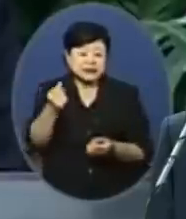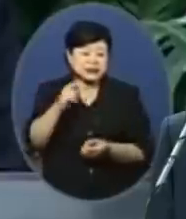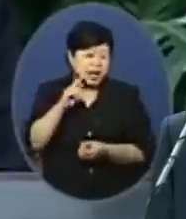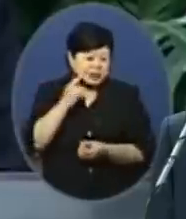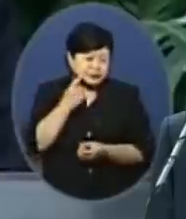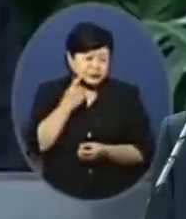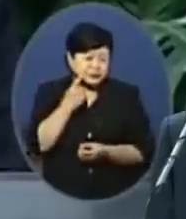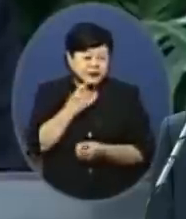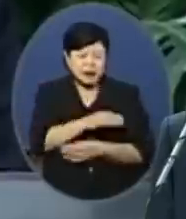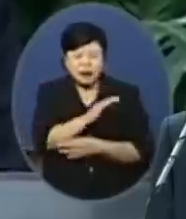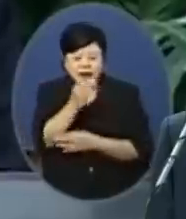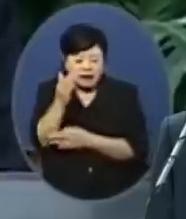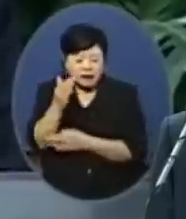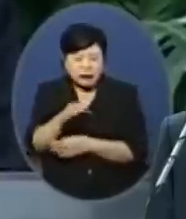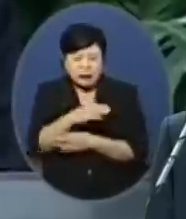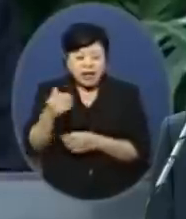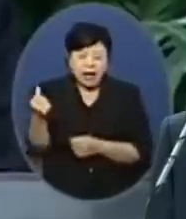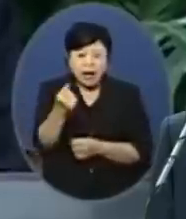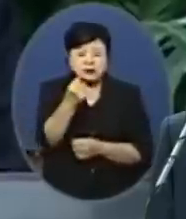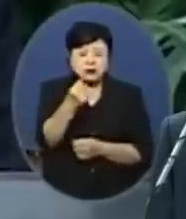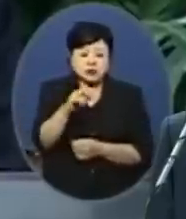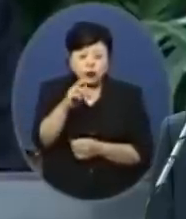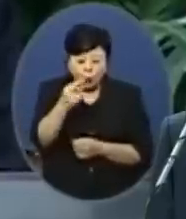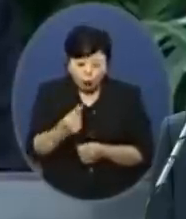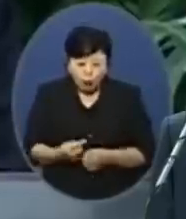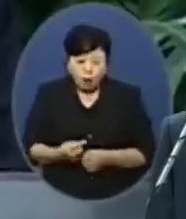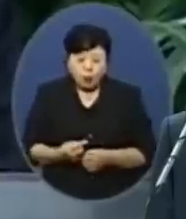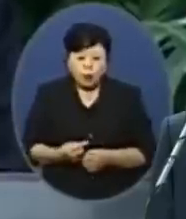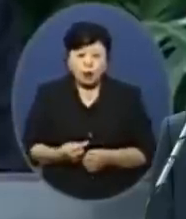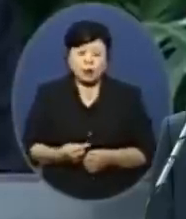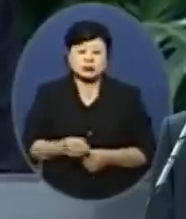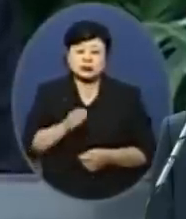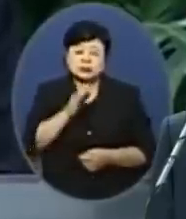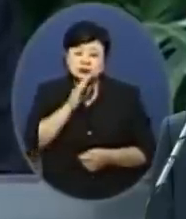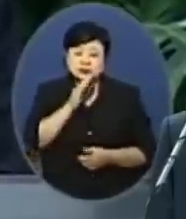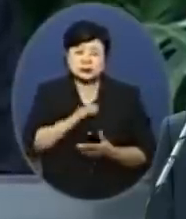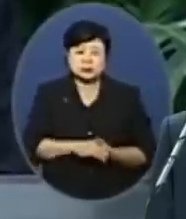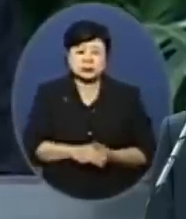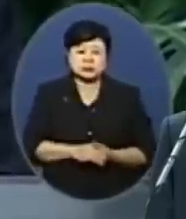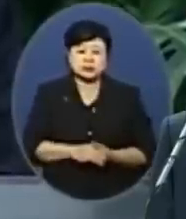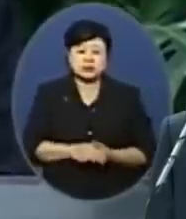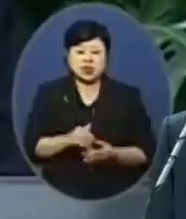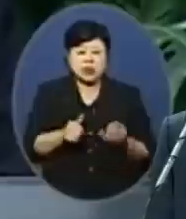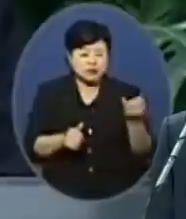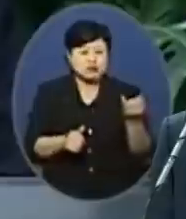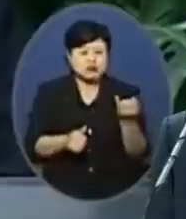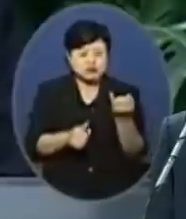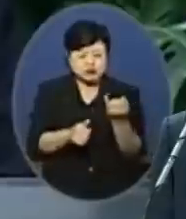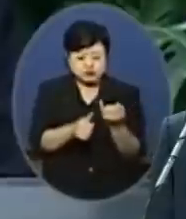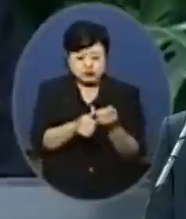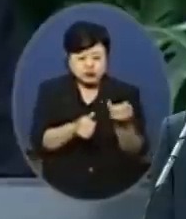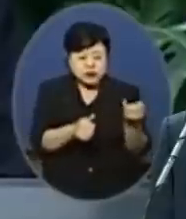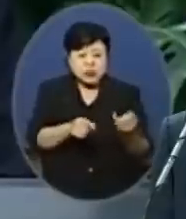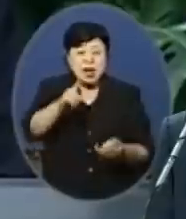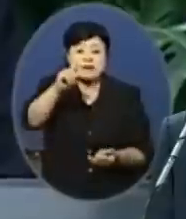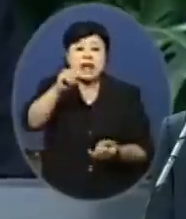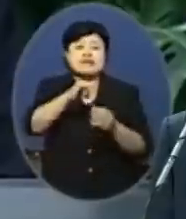아름다운 화려한 것을 다 가지고 있었습니다. 심지어는 마누라만 만 명을 데리고